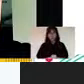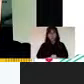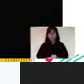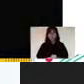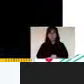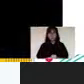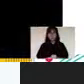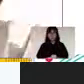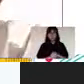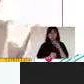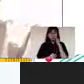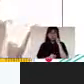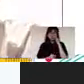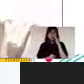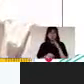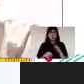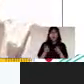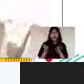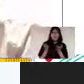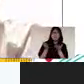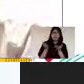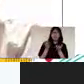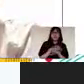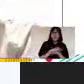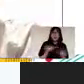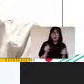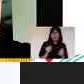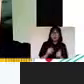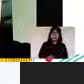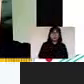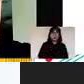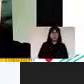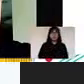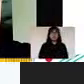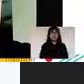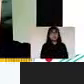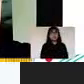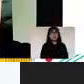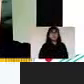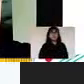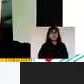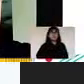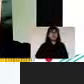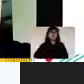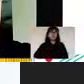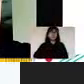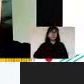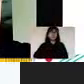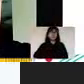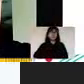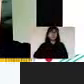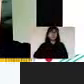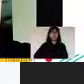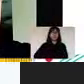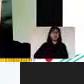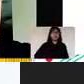Silakan Mas, aman suaranya, sempurna, nggak ada masalah Mas. Oh oke, tadi ada echo, sorry.